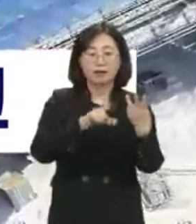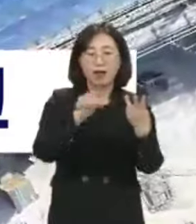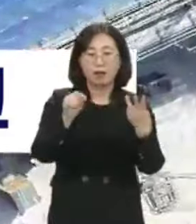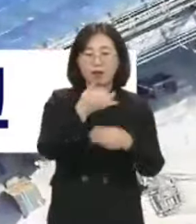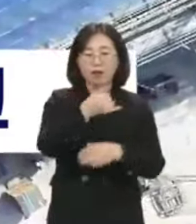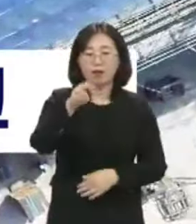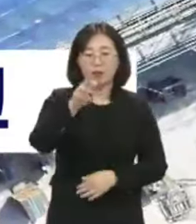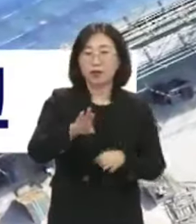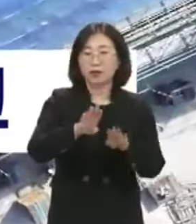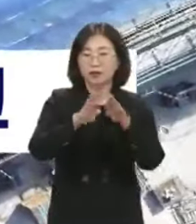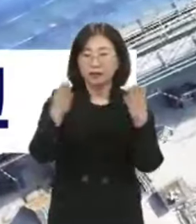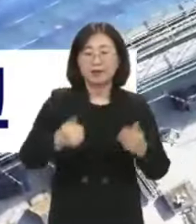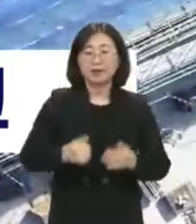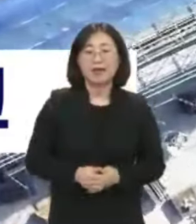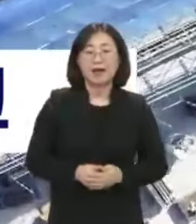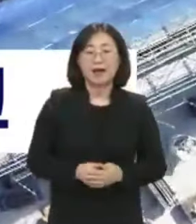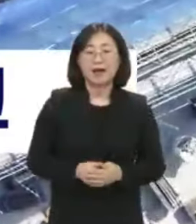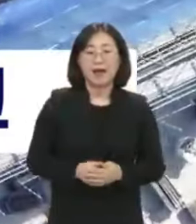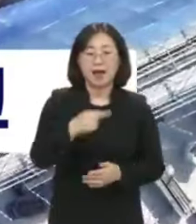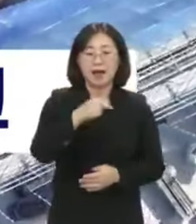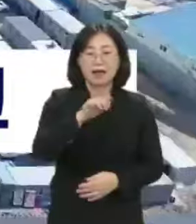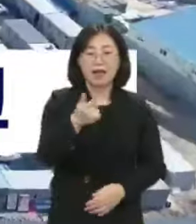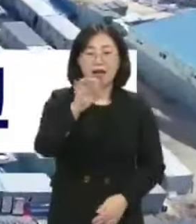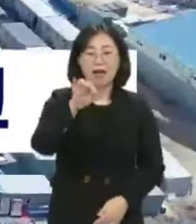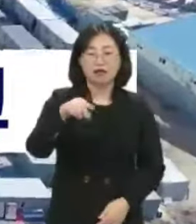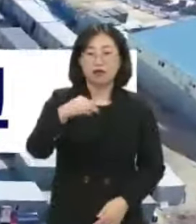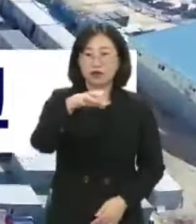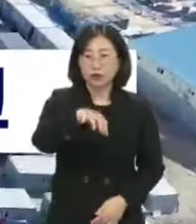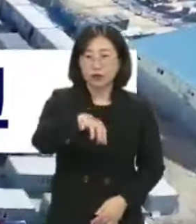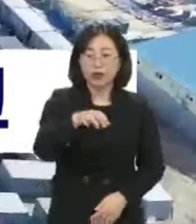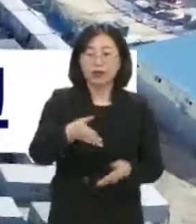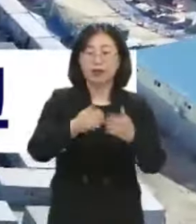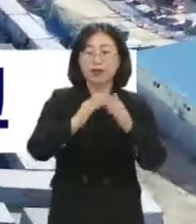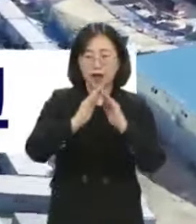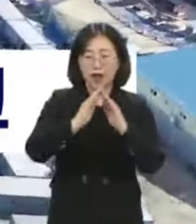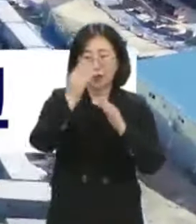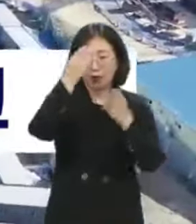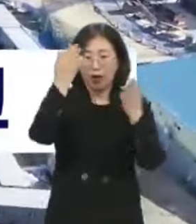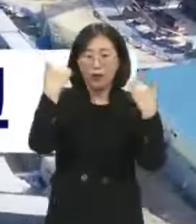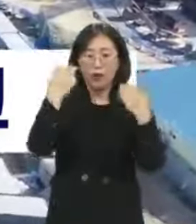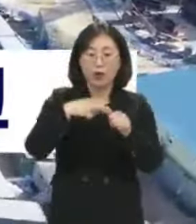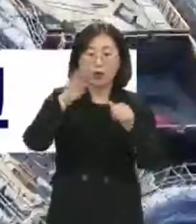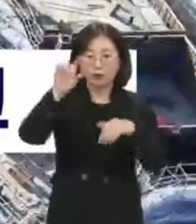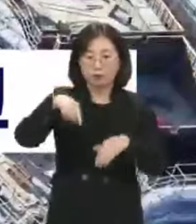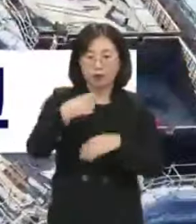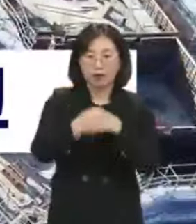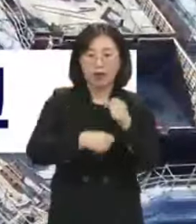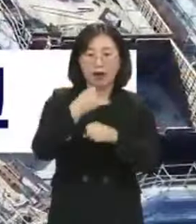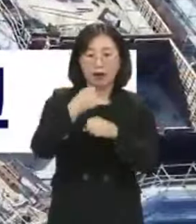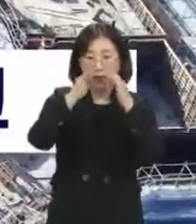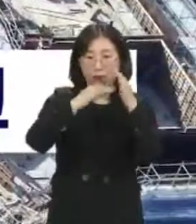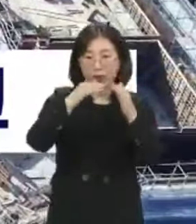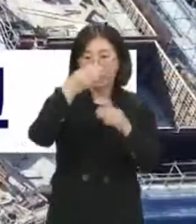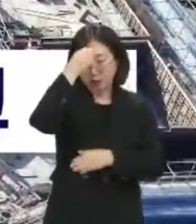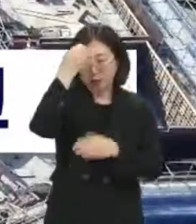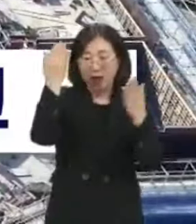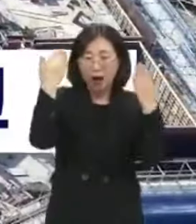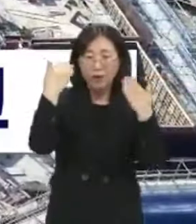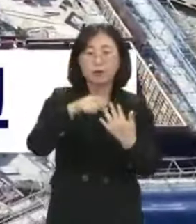엽니다 세종시 교육원 산울동 일원에 조성될 세종 캠퍼스 고가 최근 교육부의 자유령 공립고 .